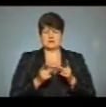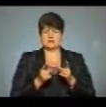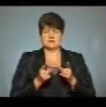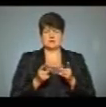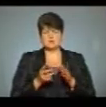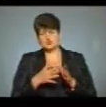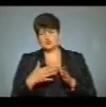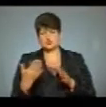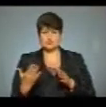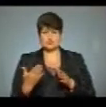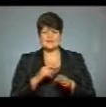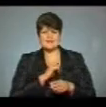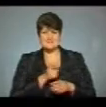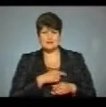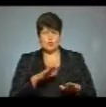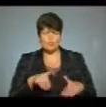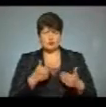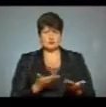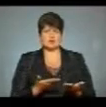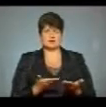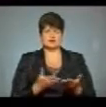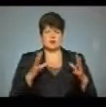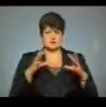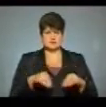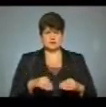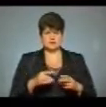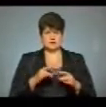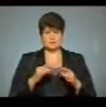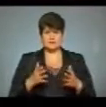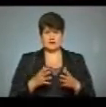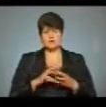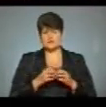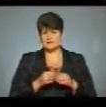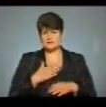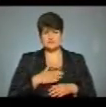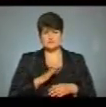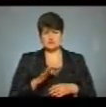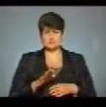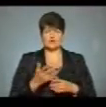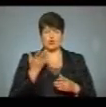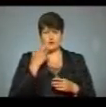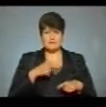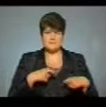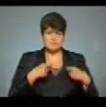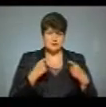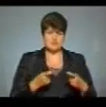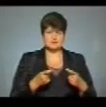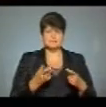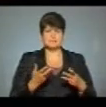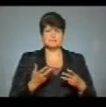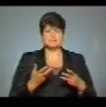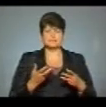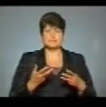і силу подачі гасячої речовини. Результатом не дуже задоволений, в зв'язку з тим, що якраз коли підбігав до противня з